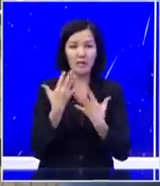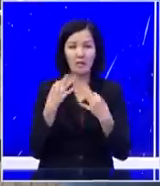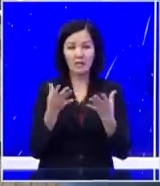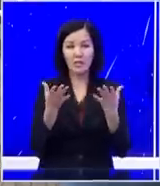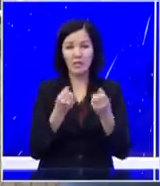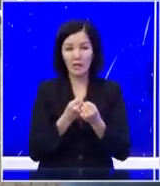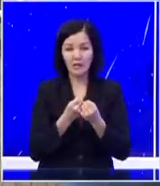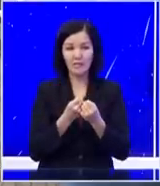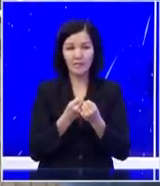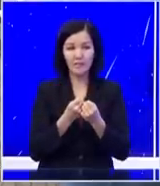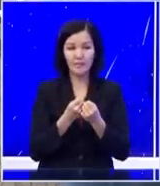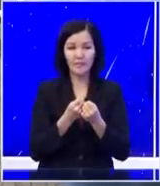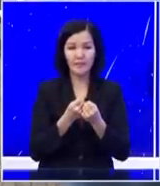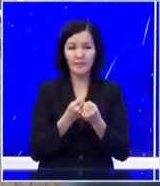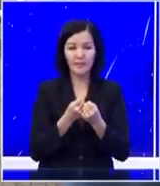алып,